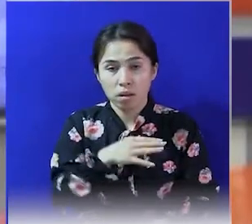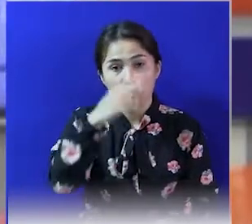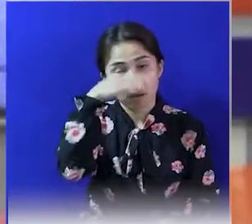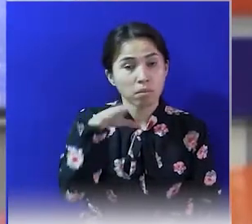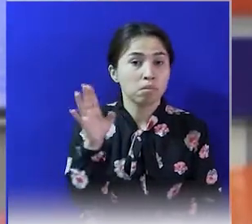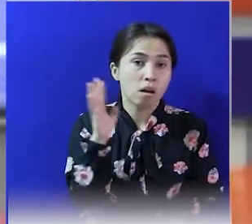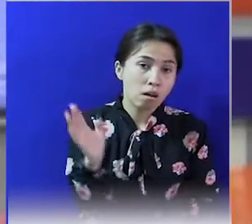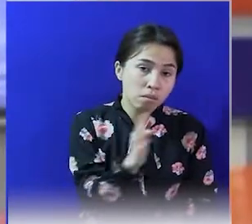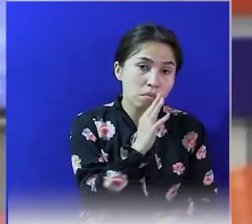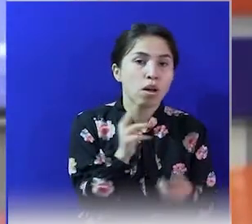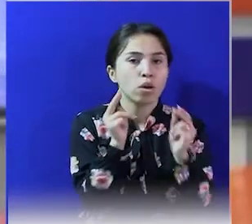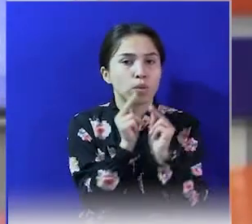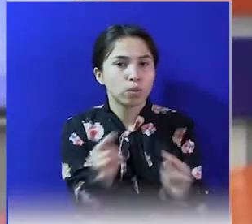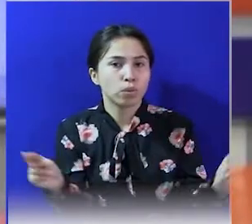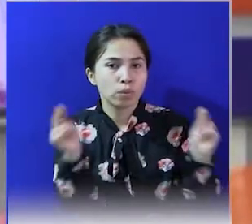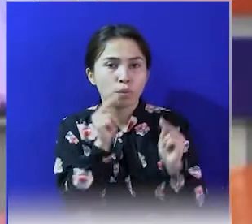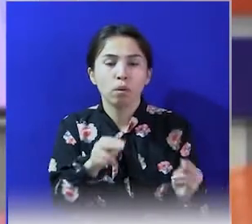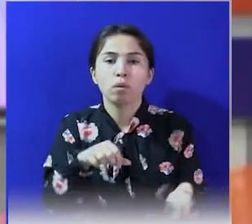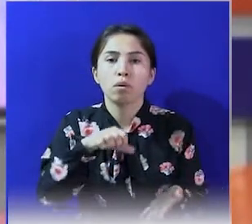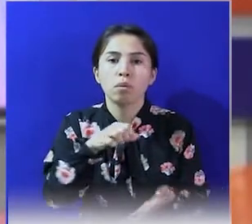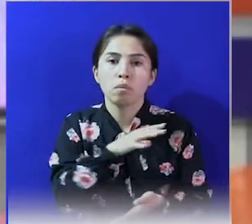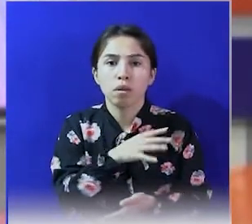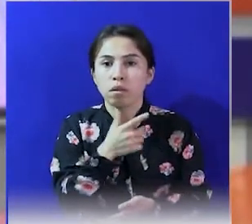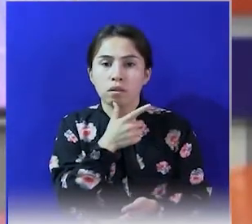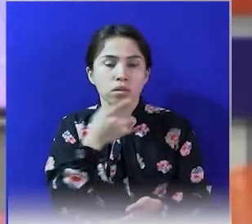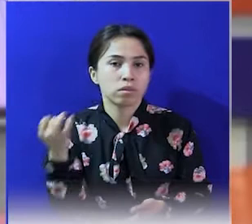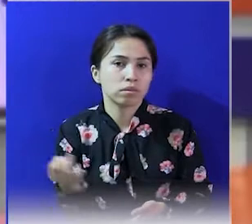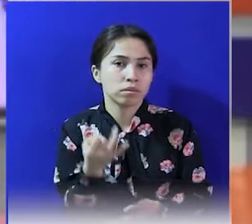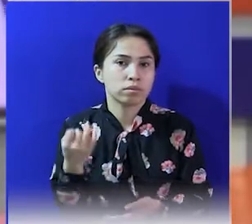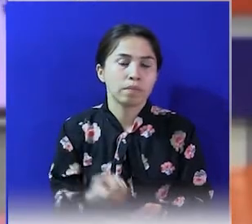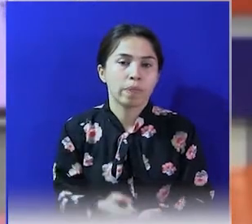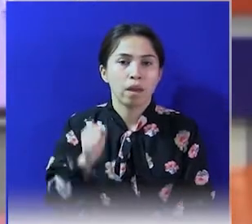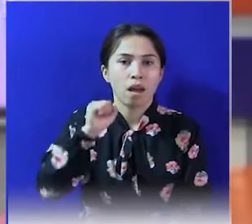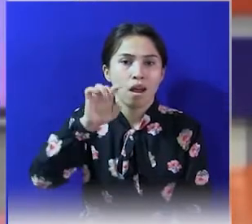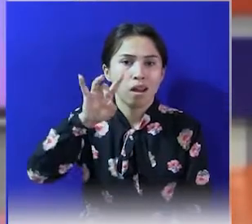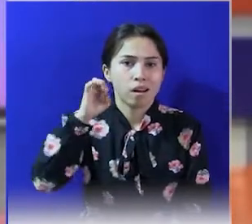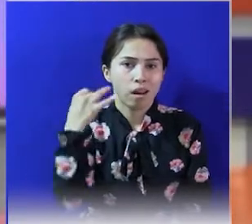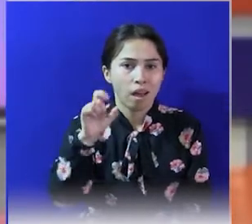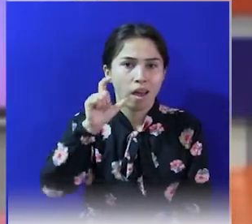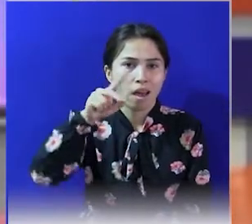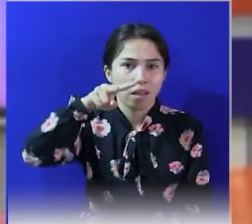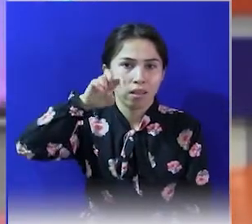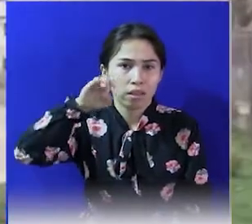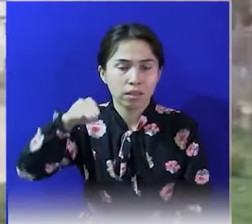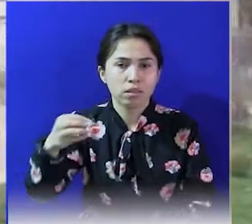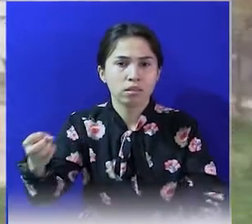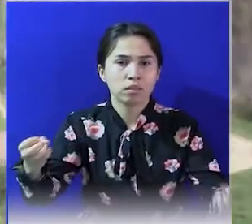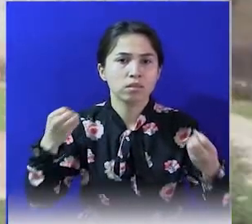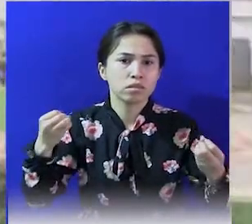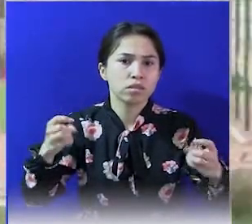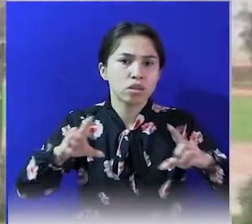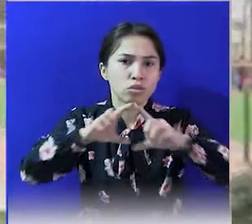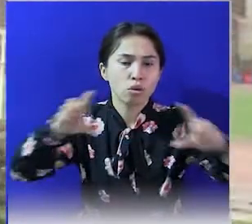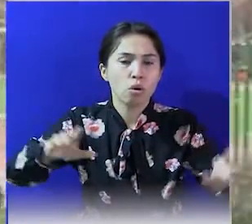в этом учреждении. Родители и педагогов провели экскурсию по новому зданию. «Арай-элит»